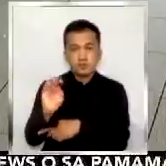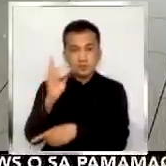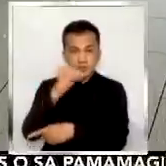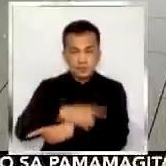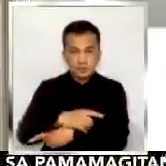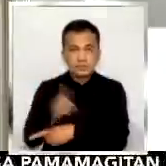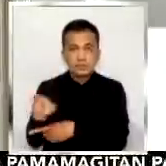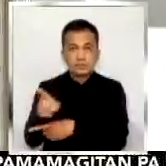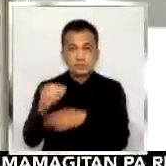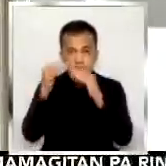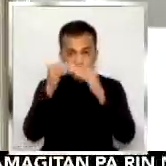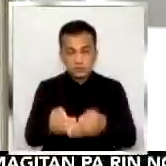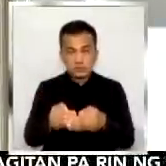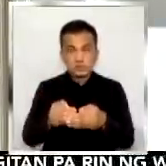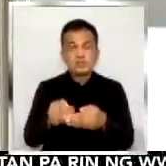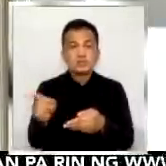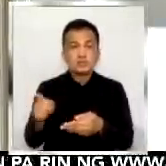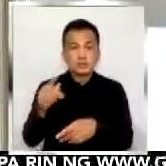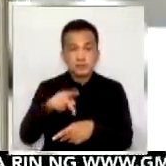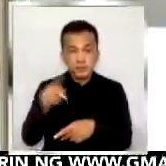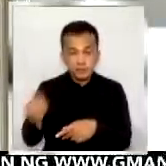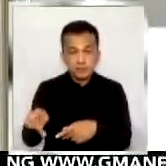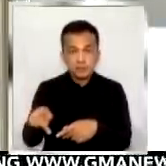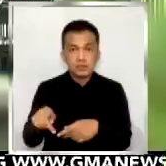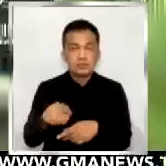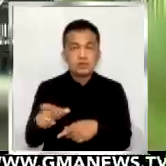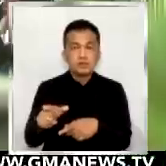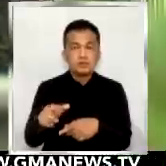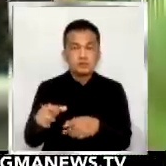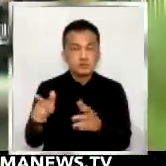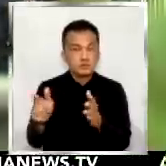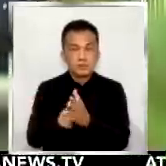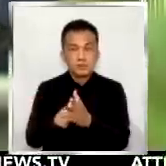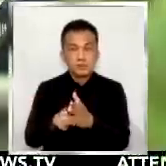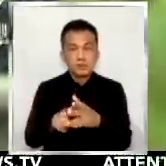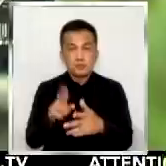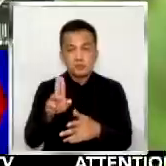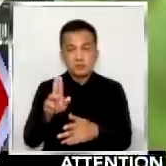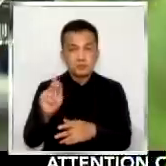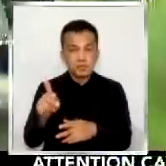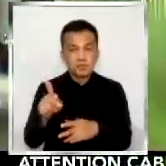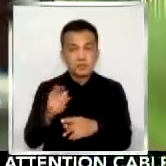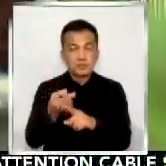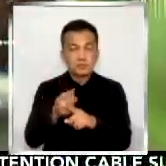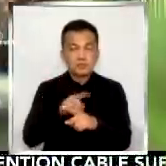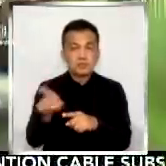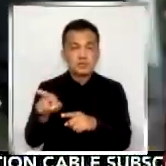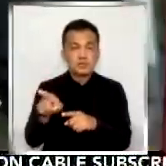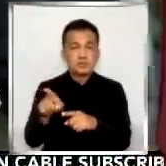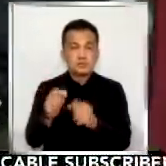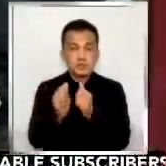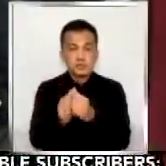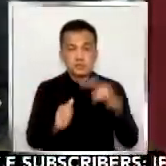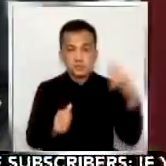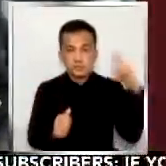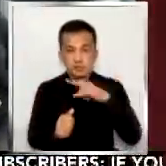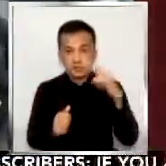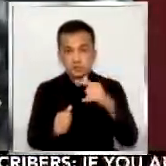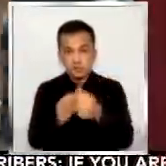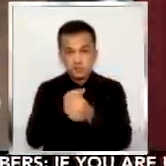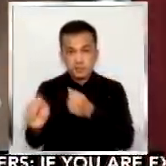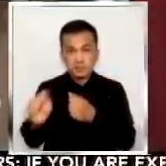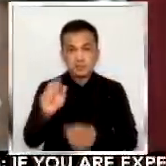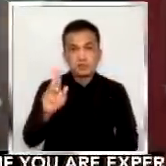31 lang dapat na travel ban sa mga flight mula UK kasama na ang mga eroplanong dumaan lang sa UK, extended